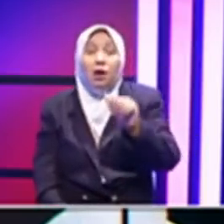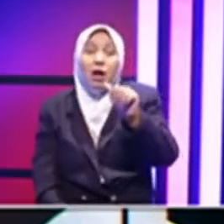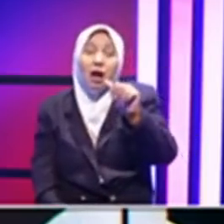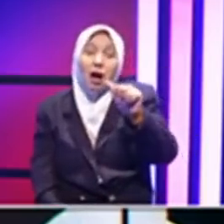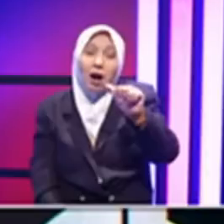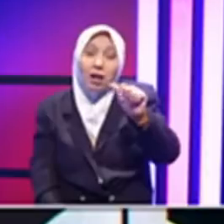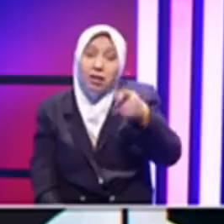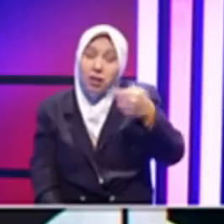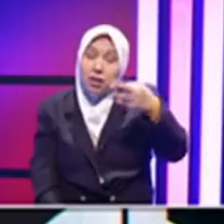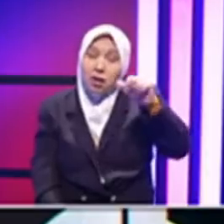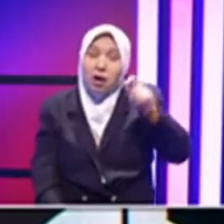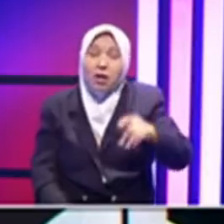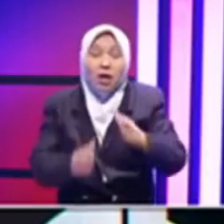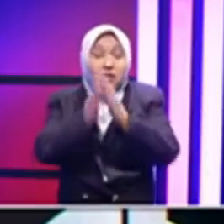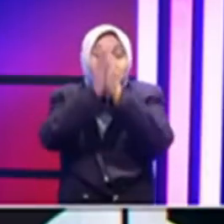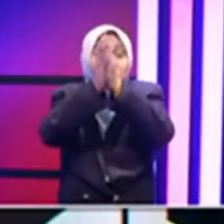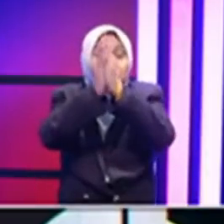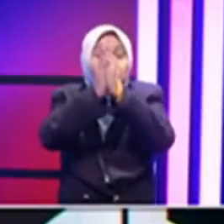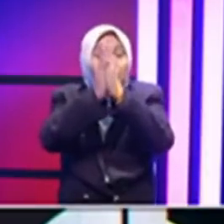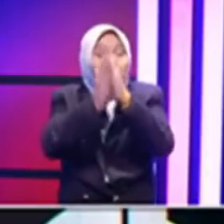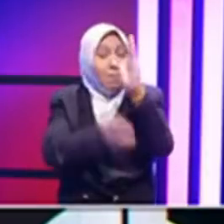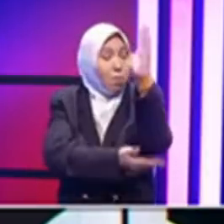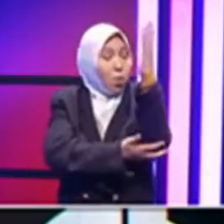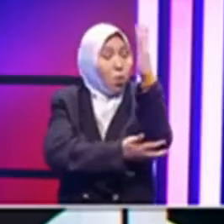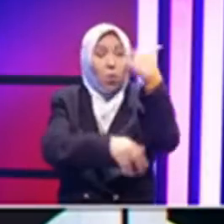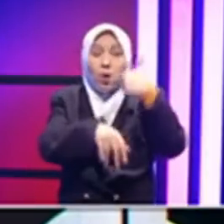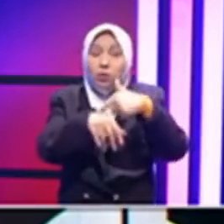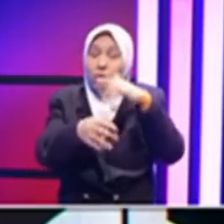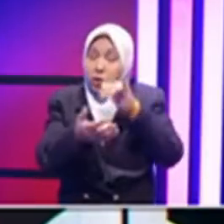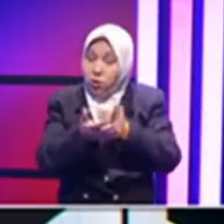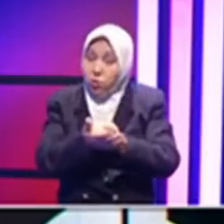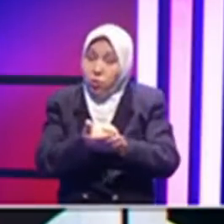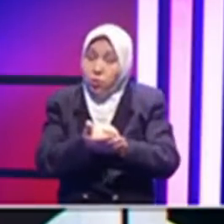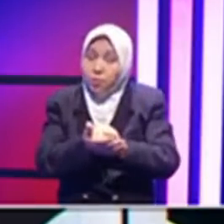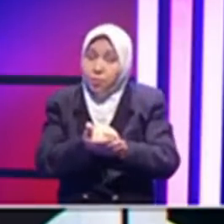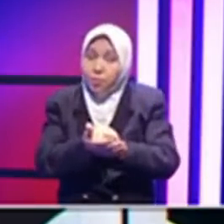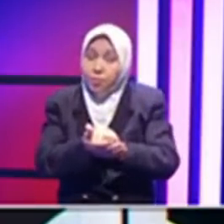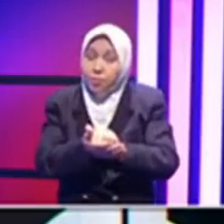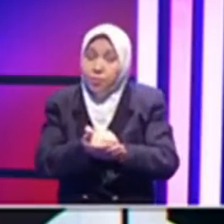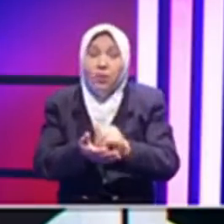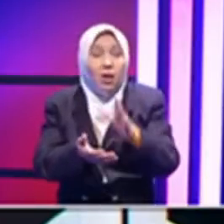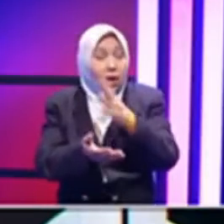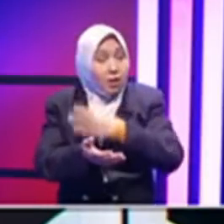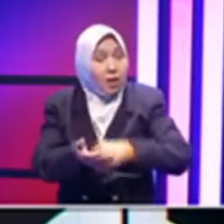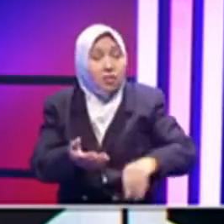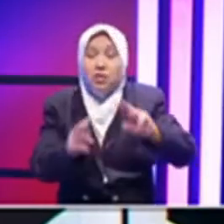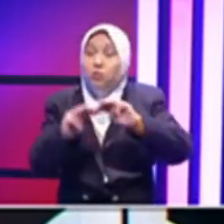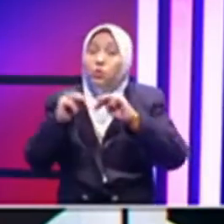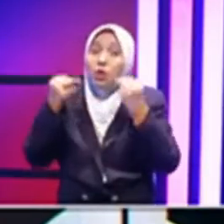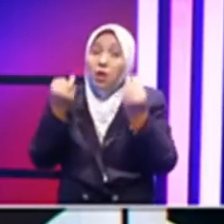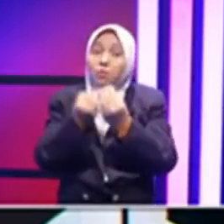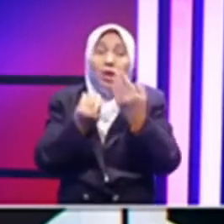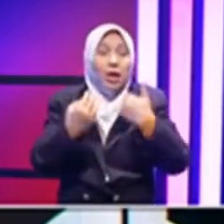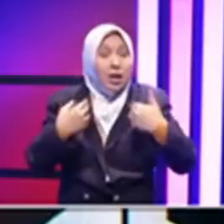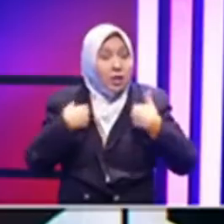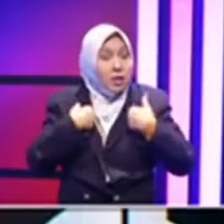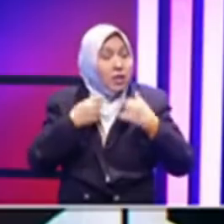Syuaib yang sembah pokok pada waktu itu, dan juga wa qaum Tubba, ya, juga satu kaum yang